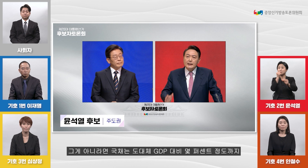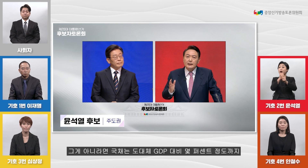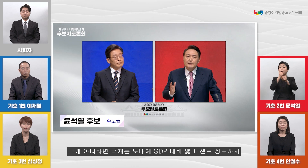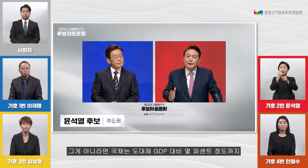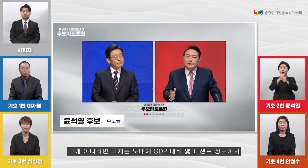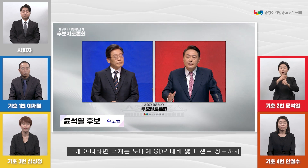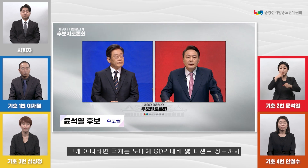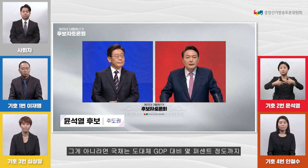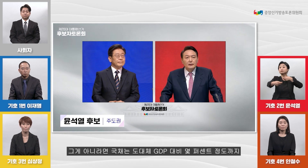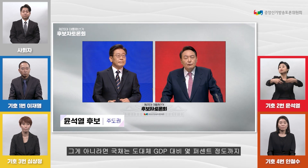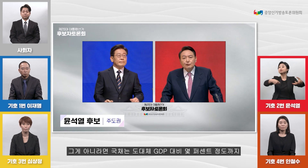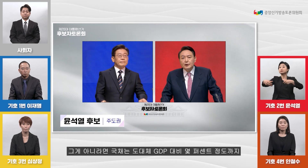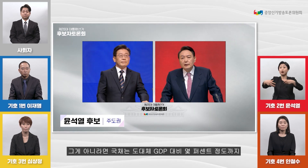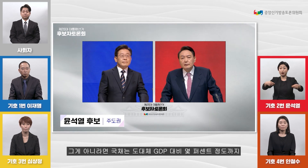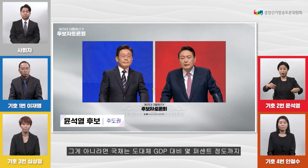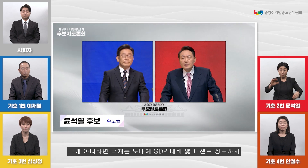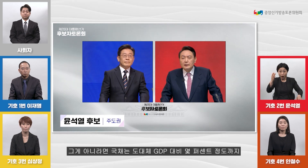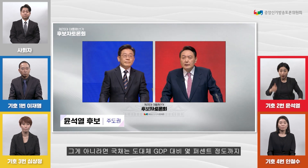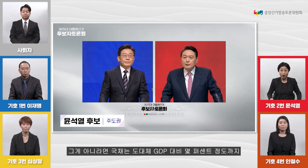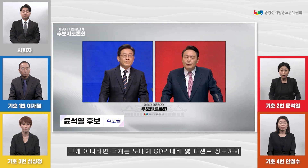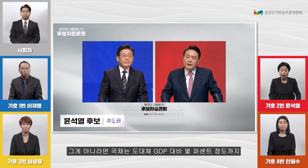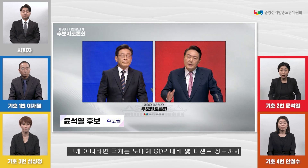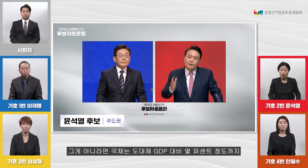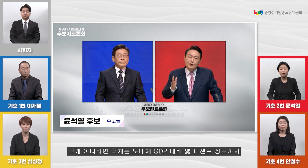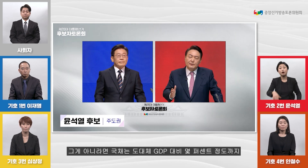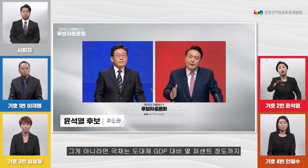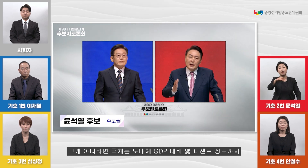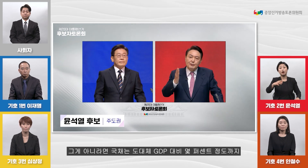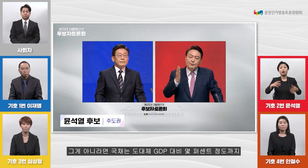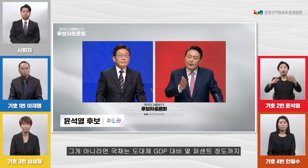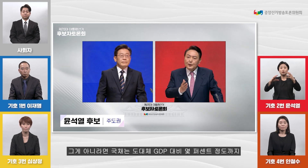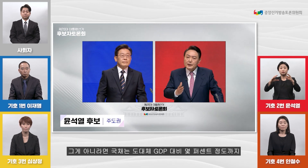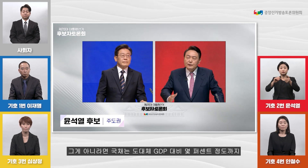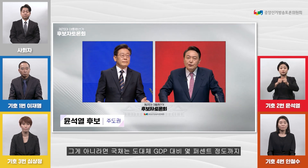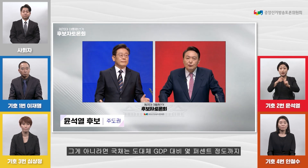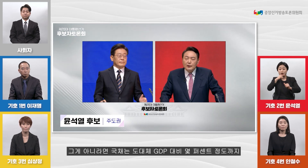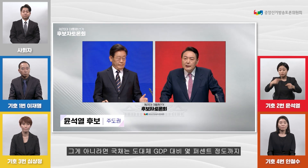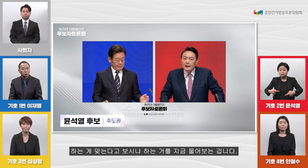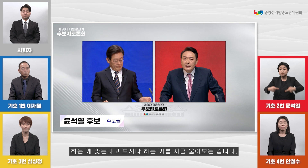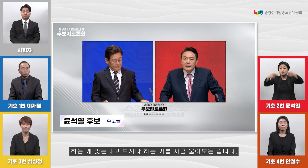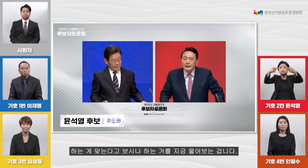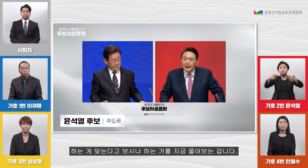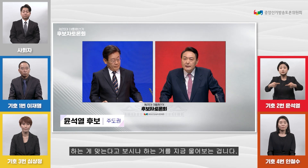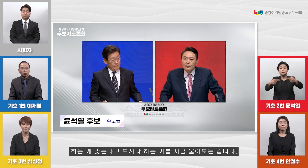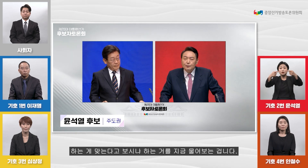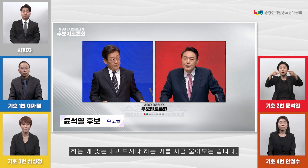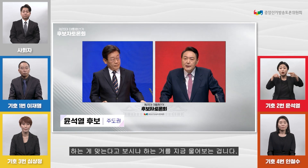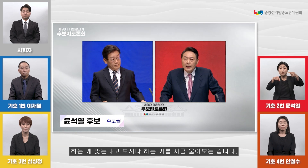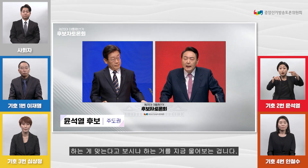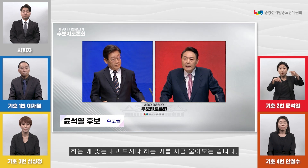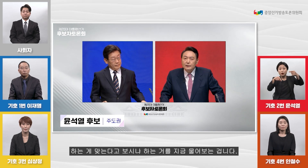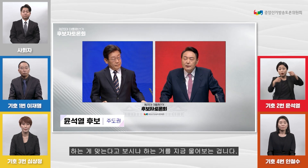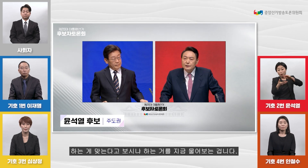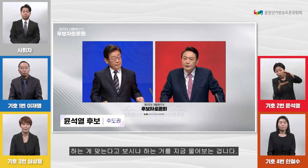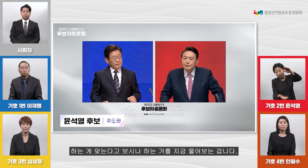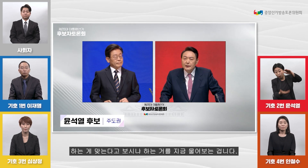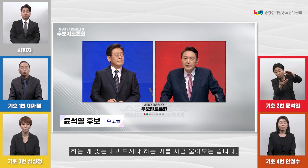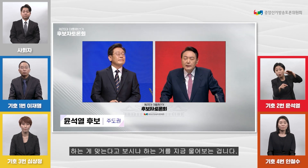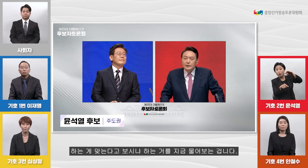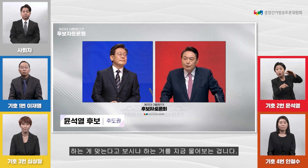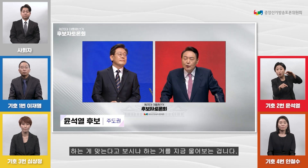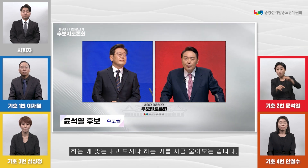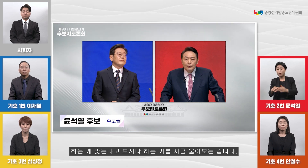그게 아니라면 국채는 도대체 GDP 대비 몇 % 정도까지 하는 게 맞다고 보시냐 하는 거를